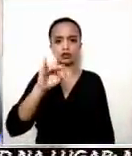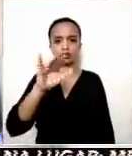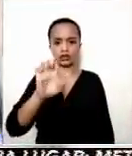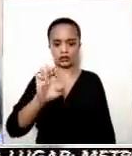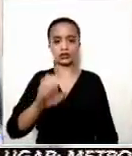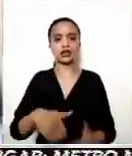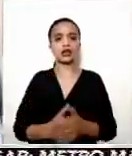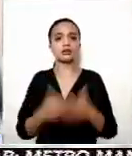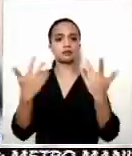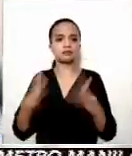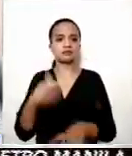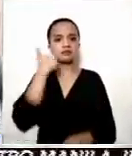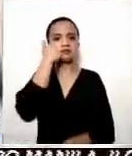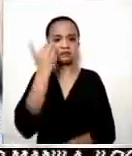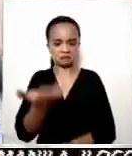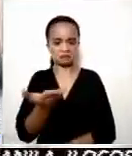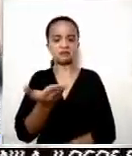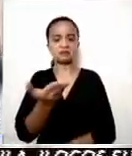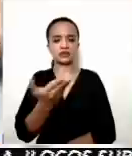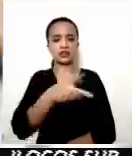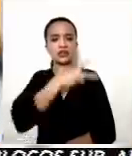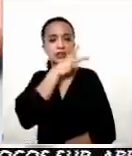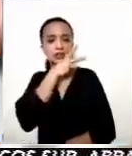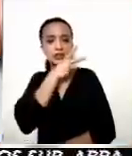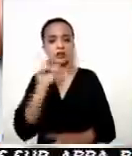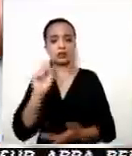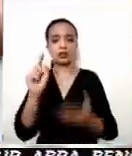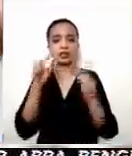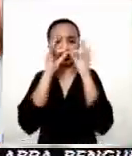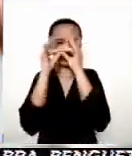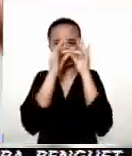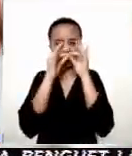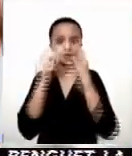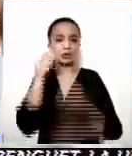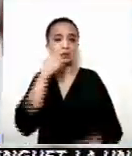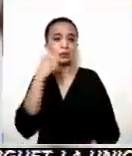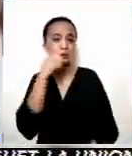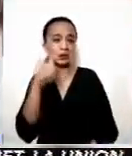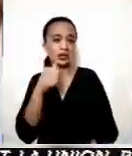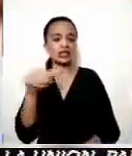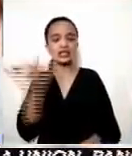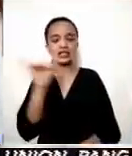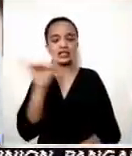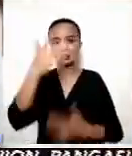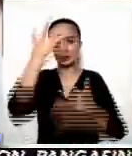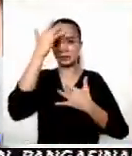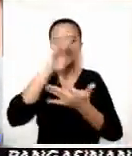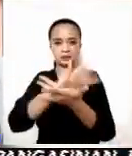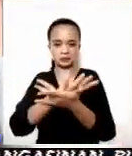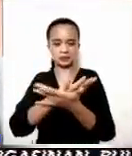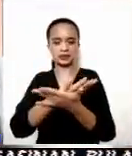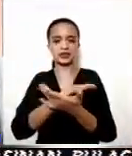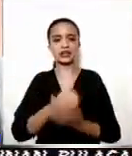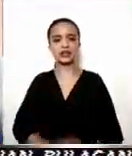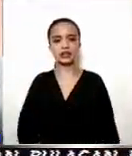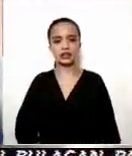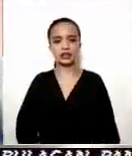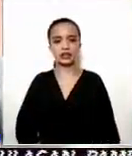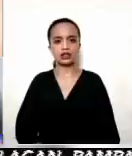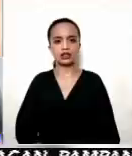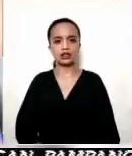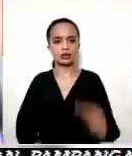ang convicted drug queen na si Yuyuklay na nagpositibo rin sa COVID-19. Acute myocardial infarction ang